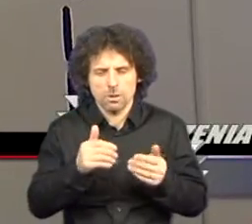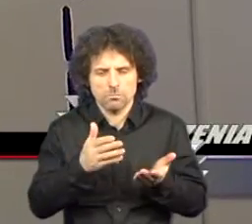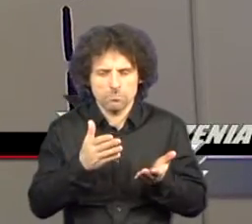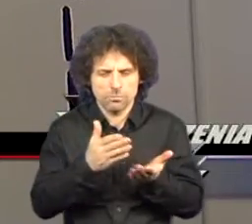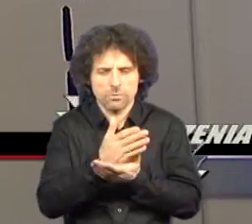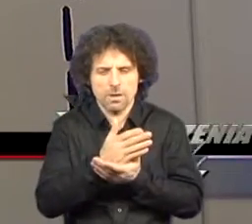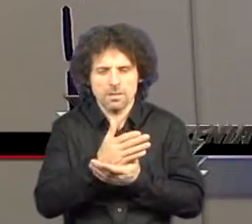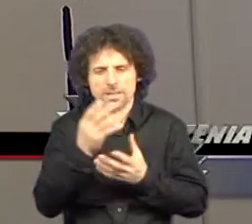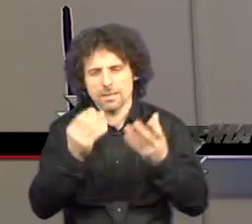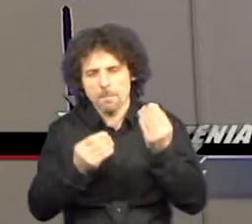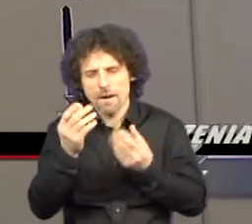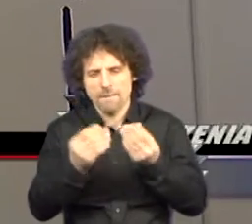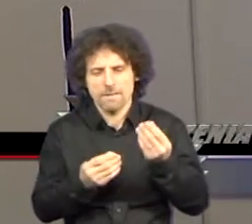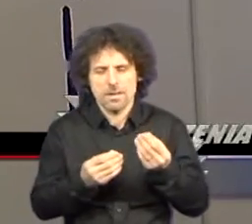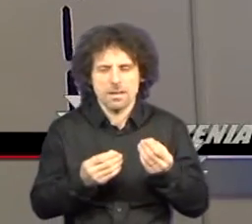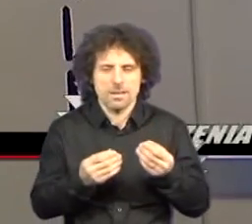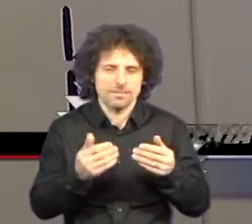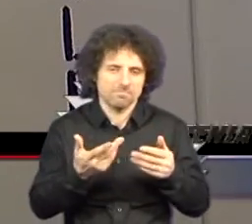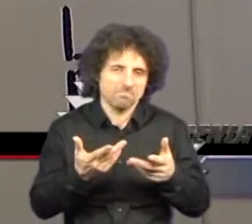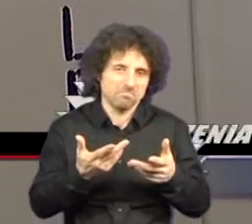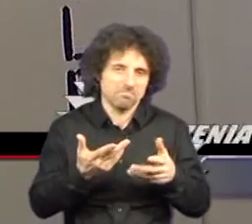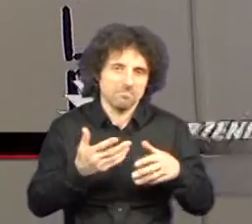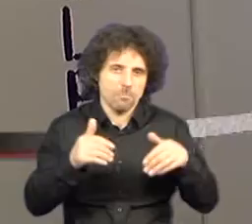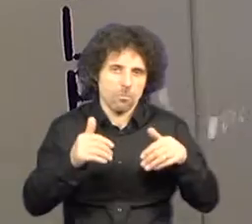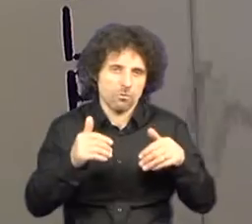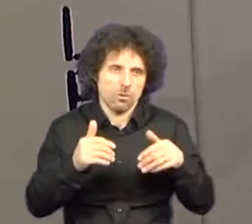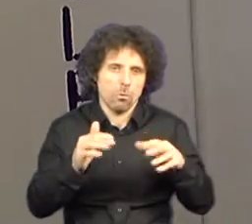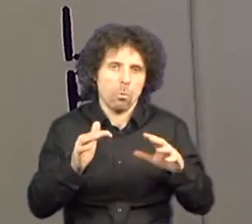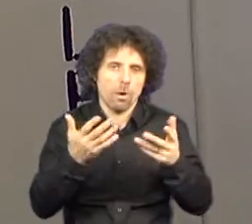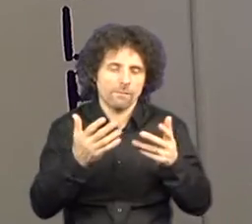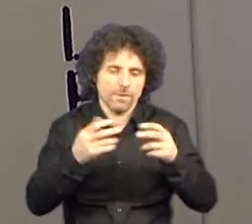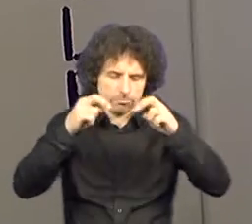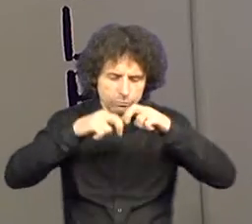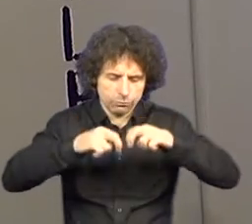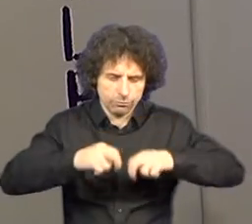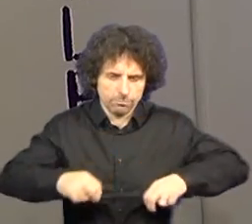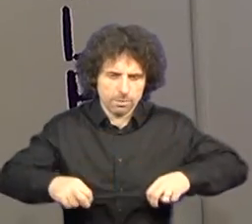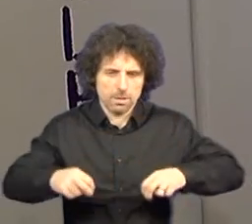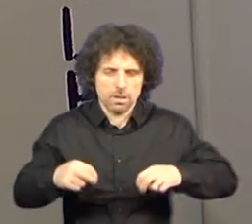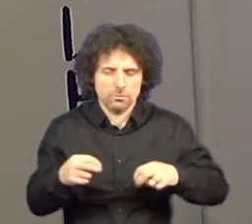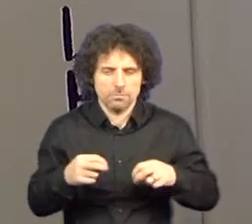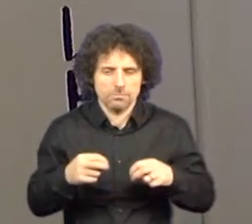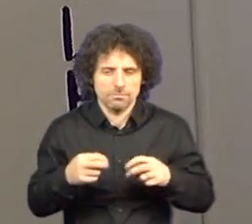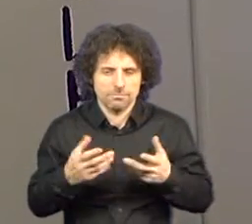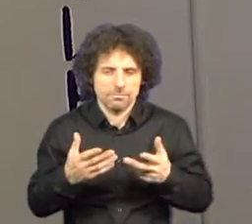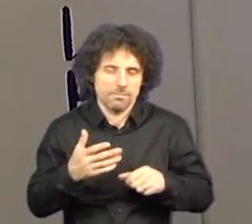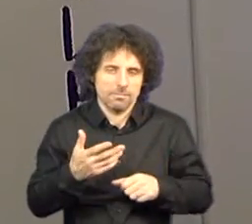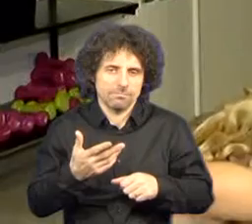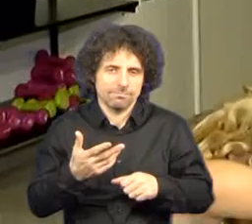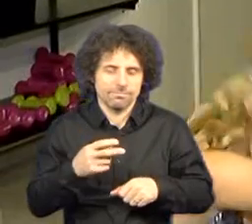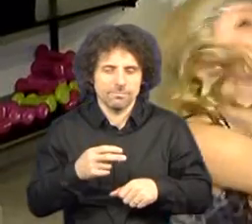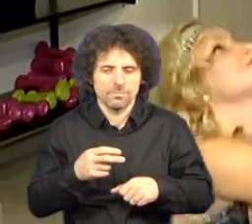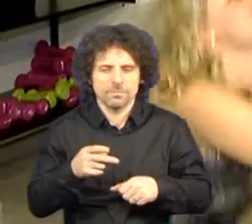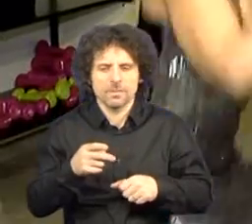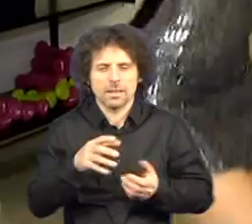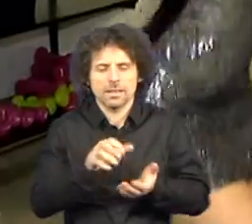taką zabawę gdzieś tam można dotrzeć do osób, które normalnie nie odzą do lekarza na co dzień.